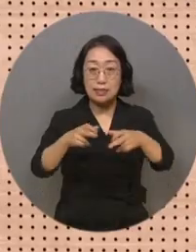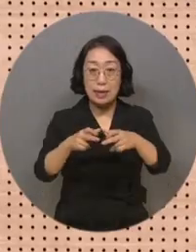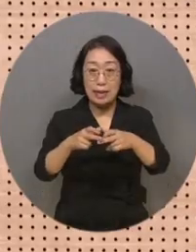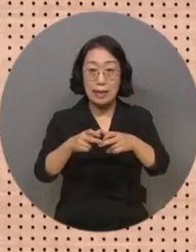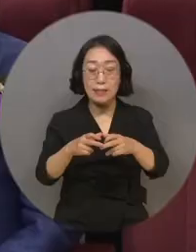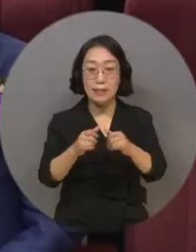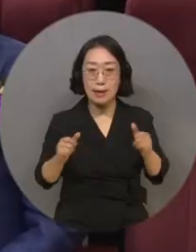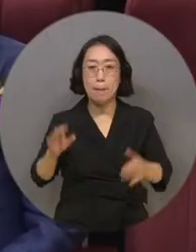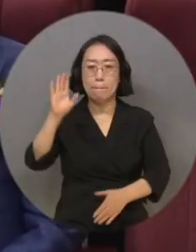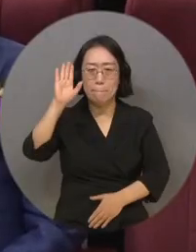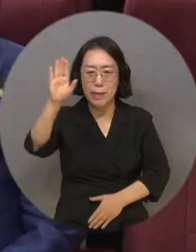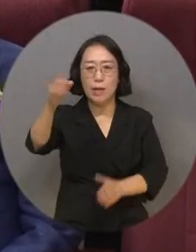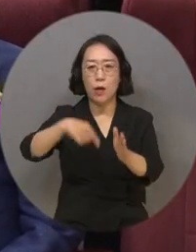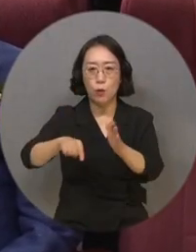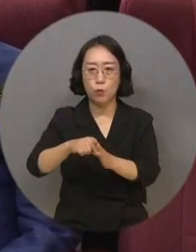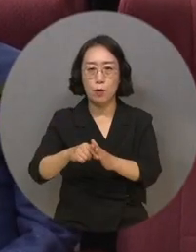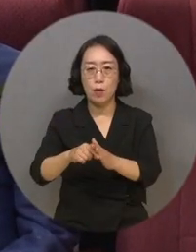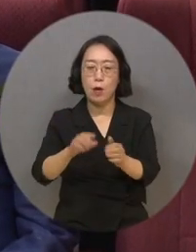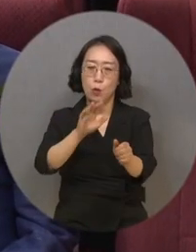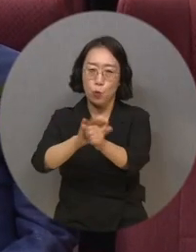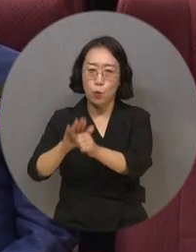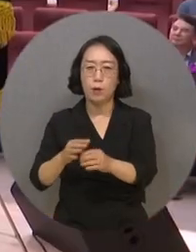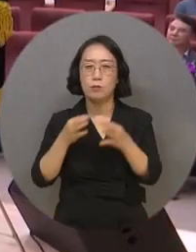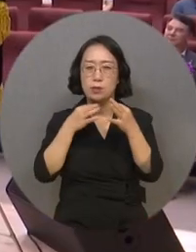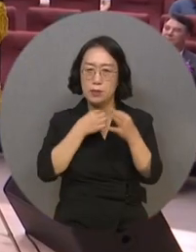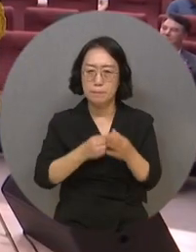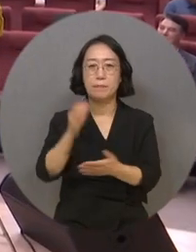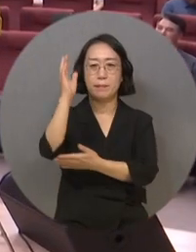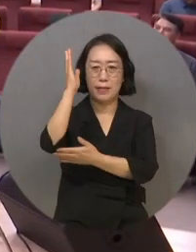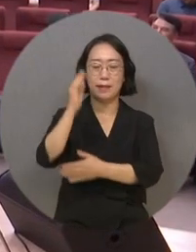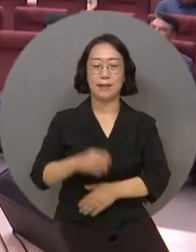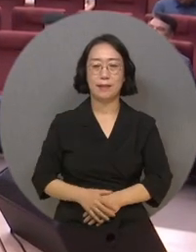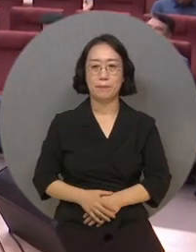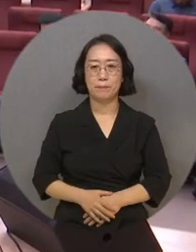위해 최선을 다하겠다는 포부를 전했습니다.